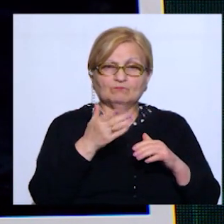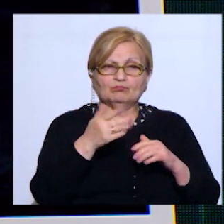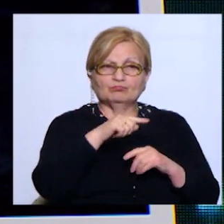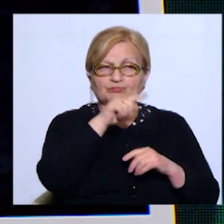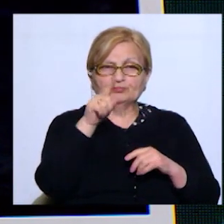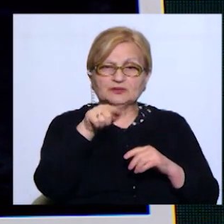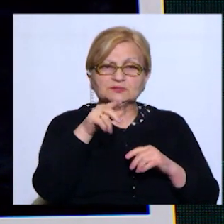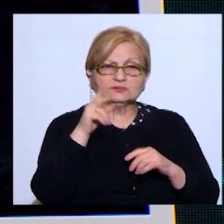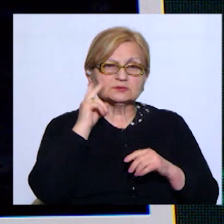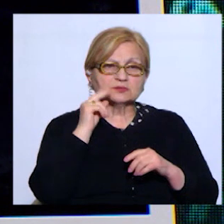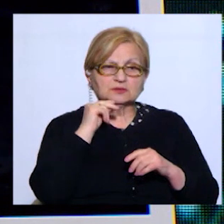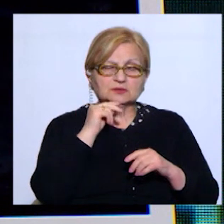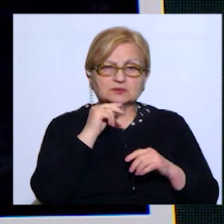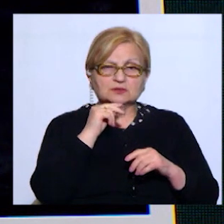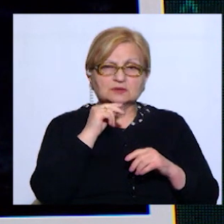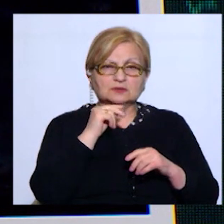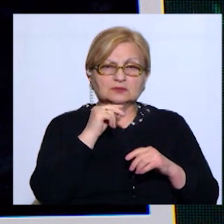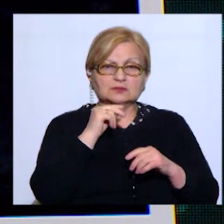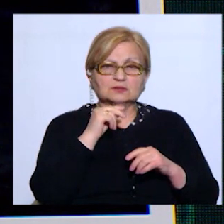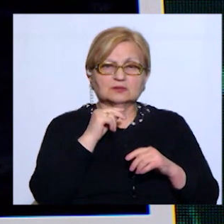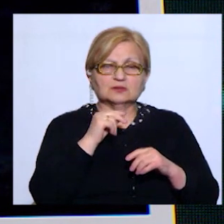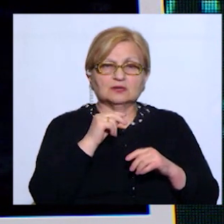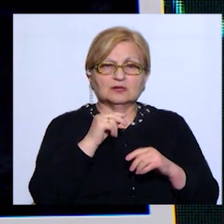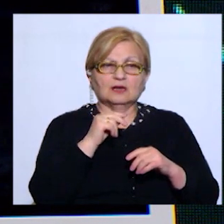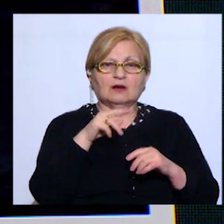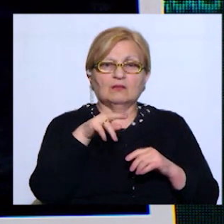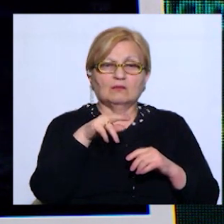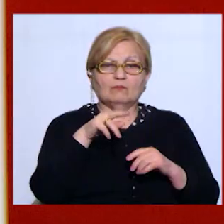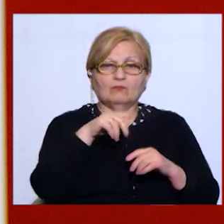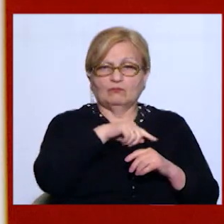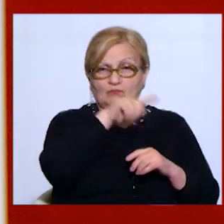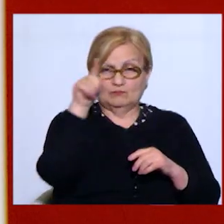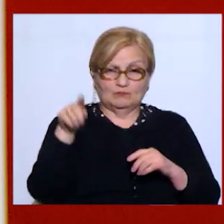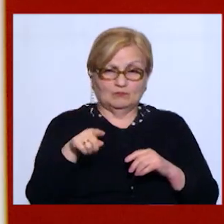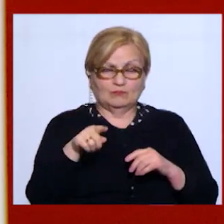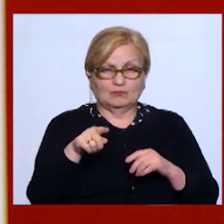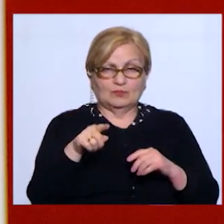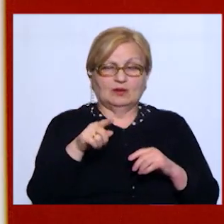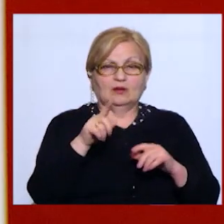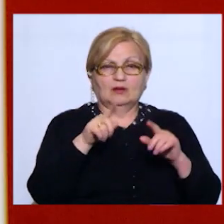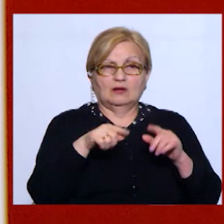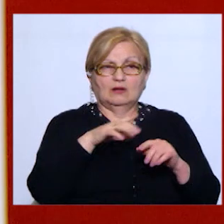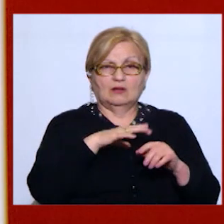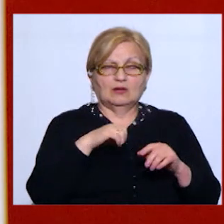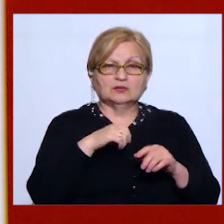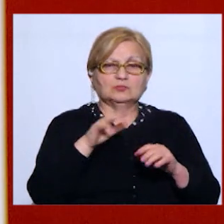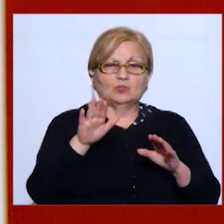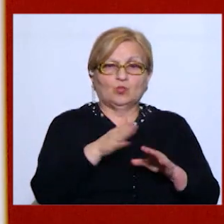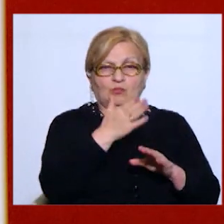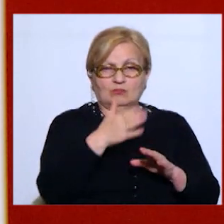კოეფიციენტები. აი ესე თავიდან რო დავიწყო, ხო, როგორ არის, რომ პარაბოლა ხო ტრანსფორმირდება, ანუ საკონტინუ სიტყვაზე მოძრაობს.